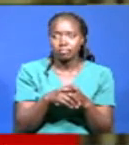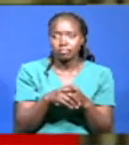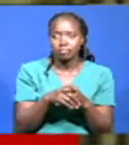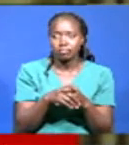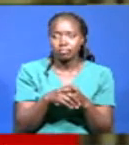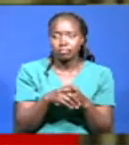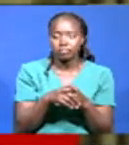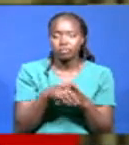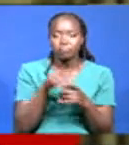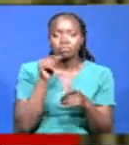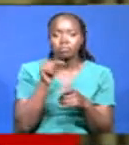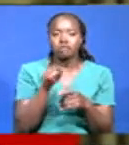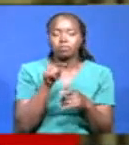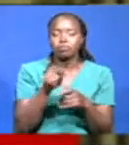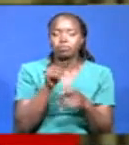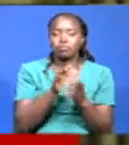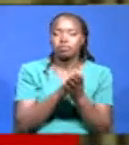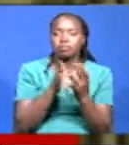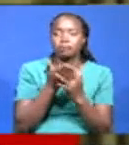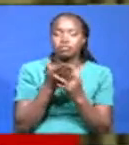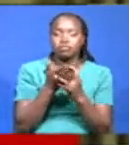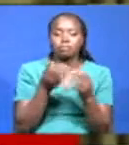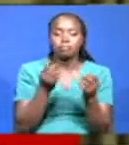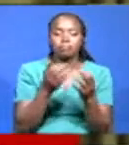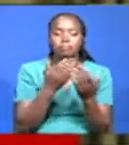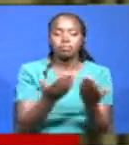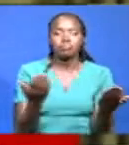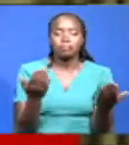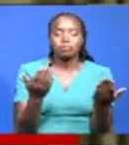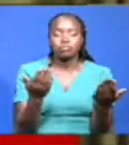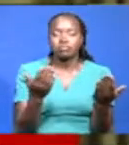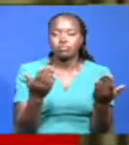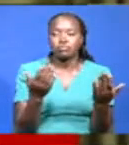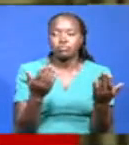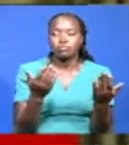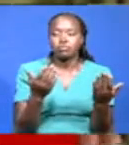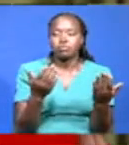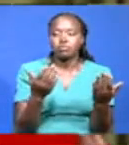Hiyo kati ya mambo mengine ni yale ambaye tumesema.